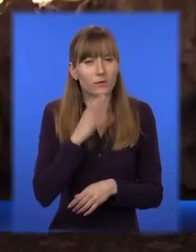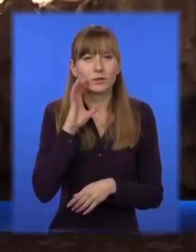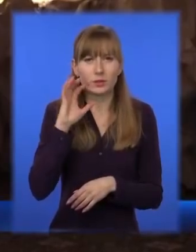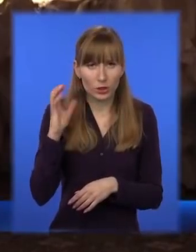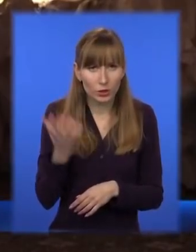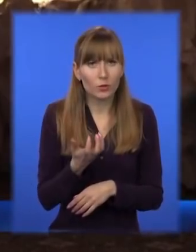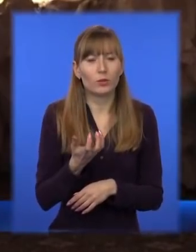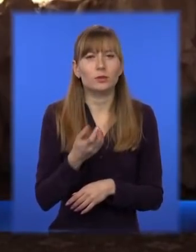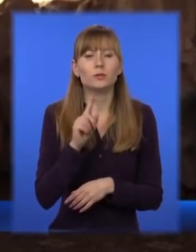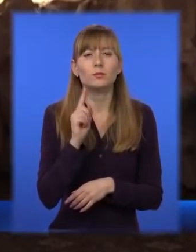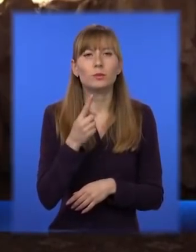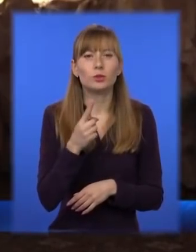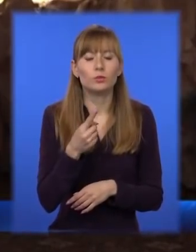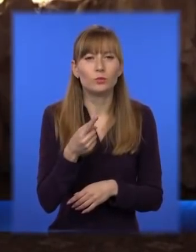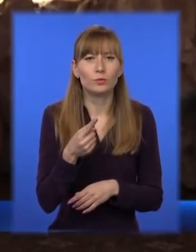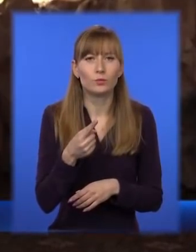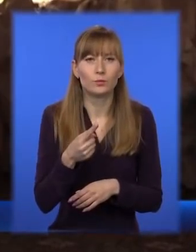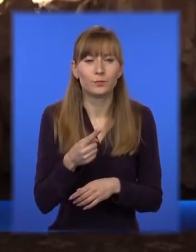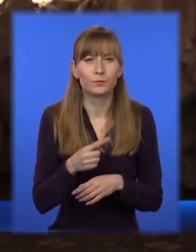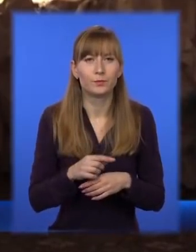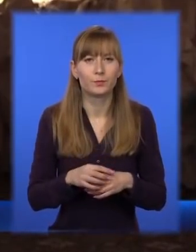відношусь дуже серйозно, тому що